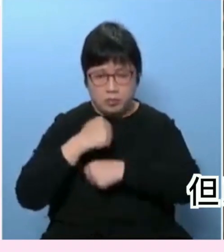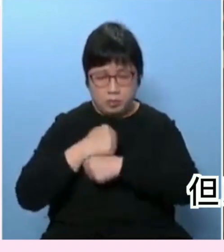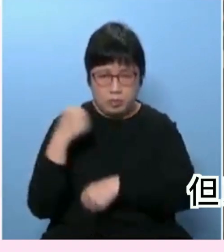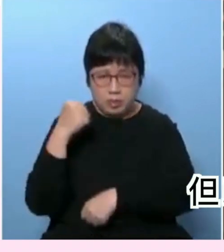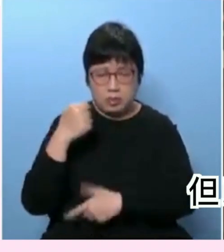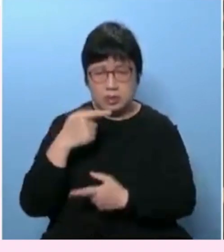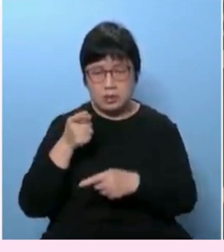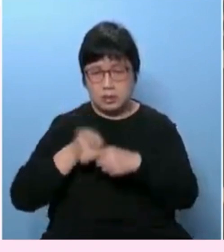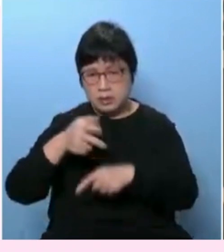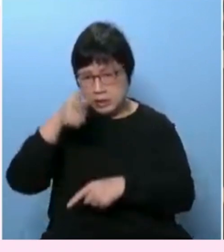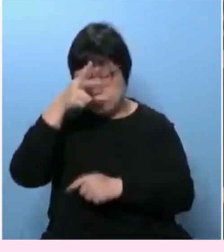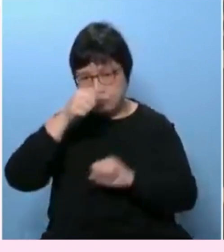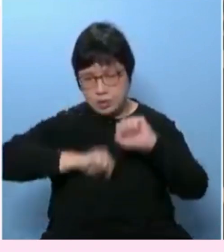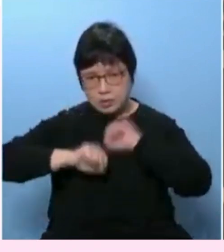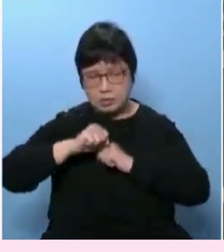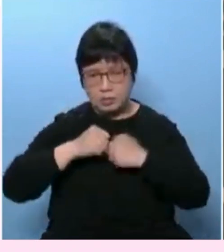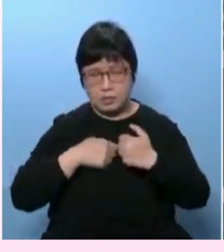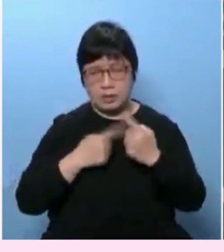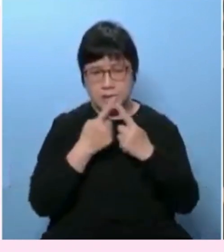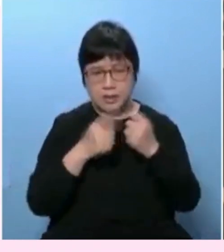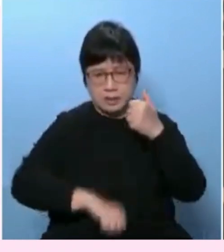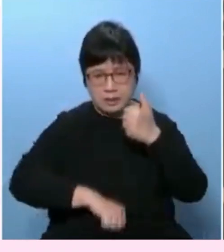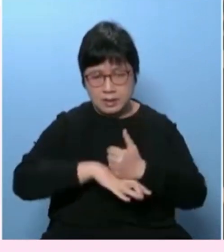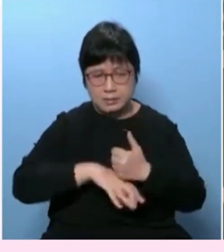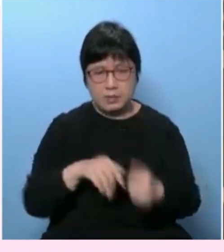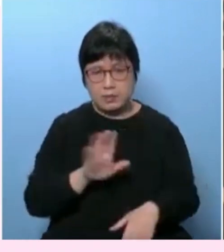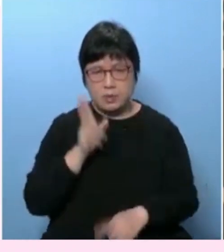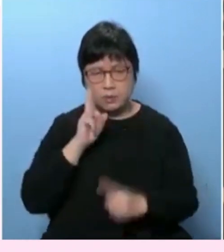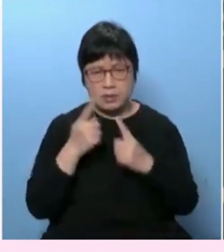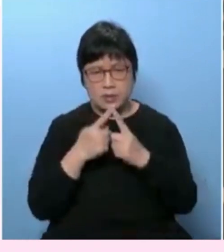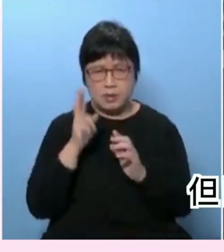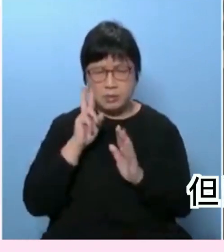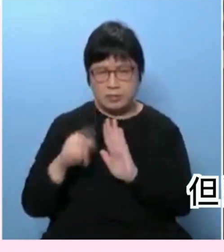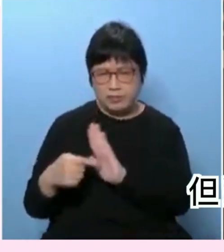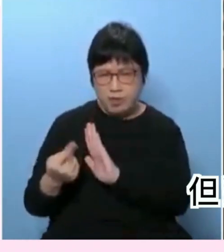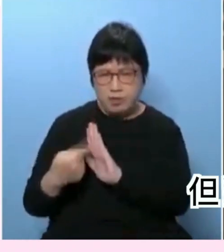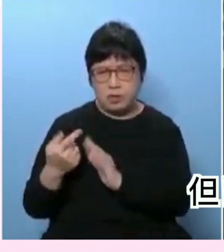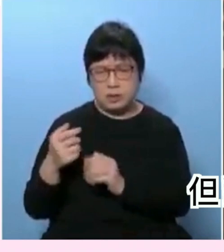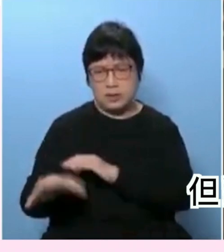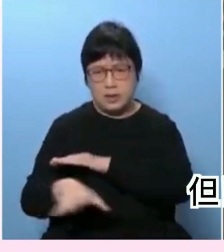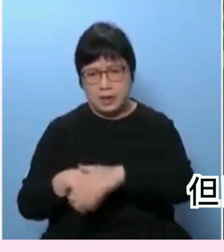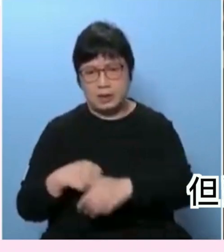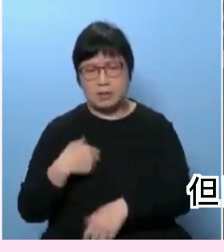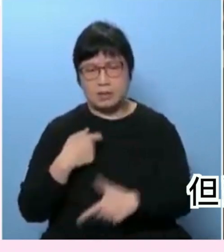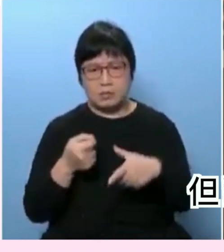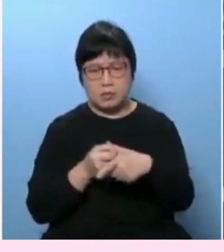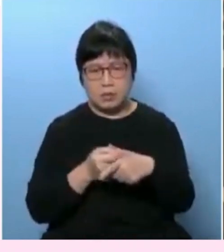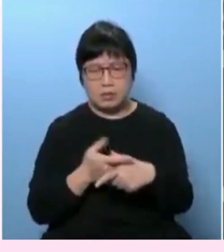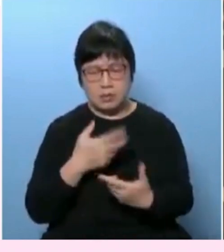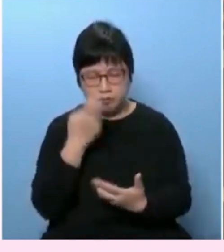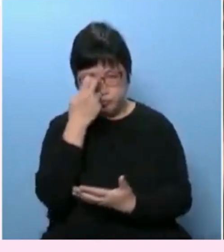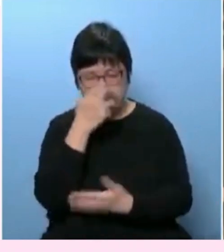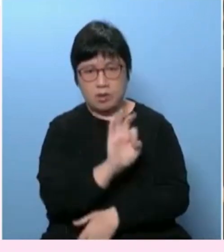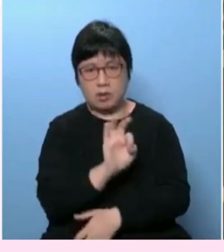係以民為本咧，而下下都以市民咧，好似防民如防賊咁。但係對於企業咧，完全唔需要審查咧，